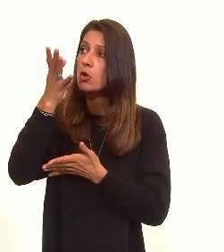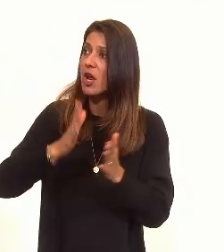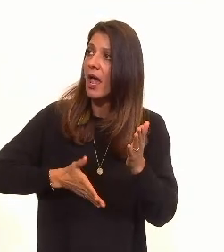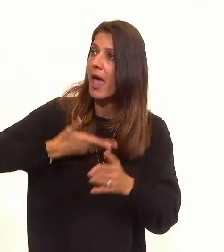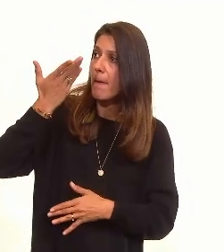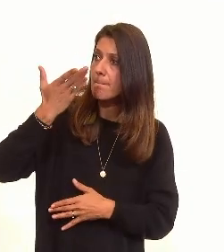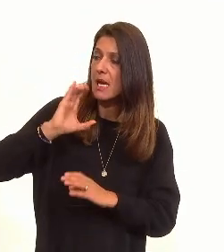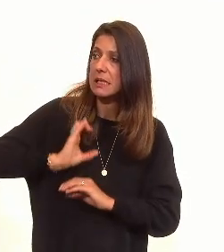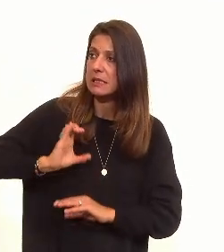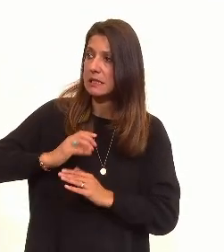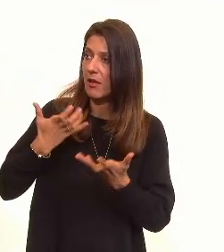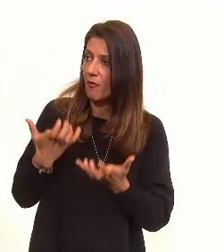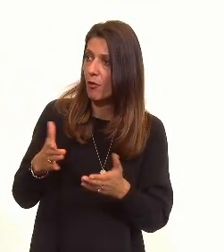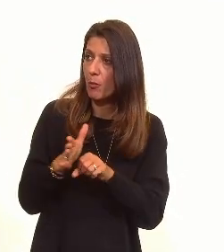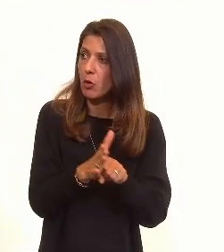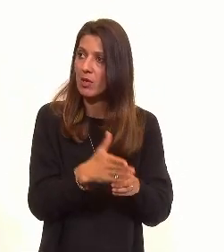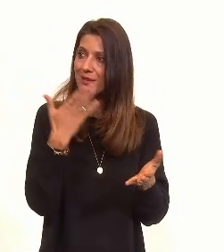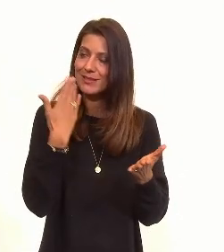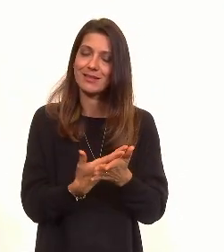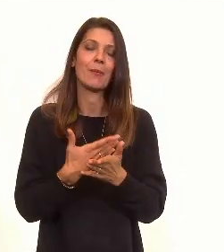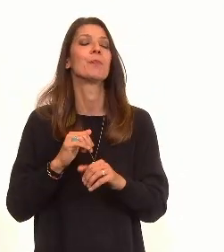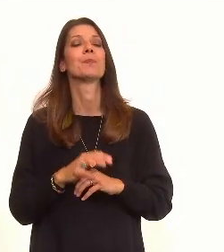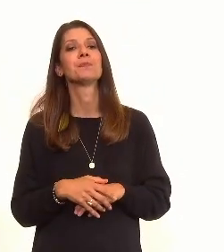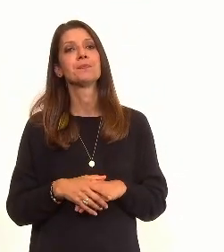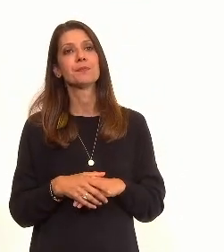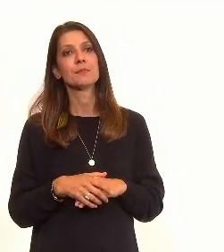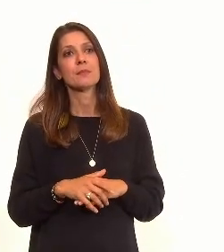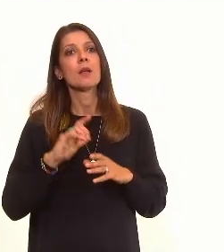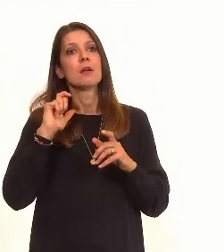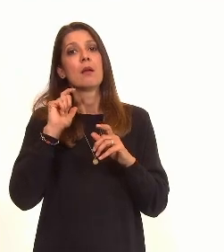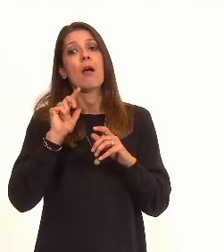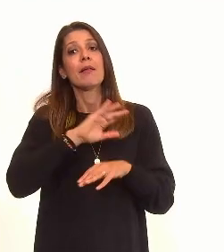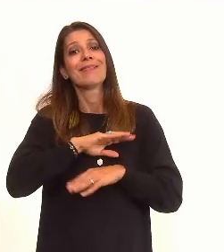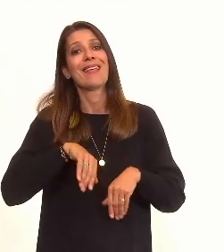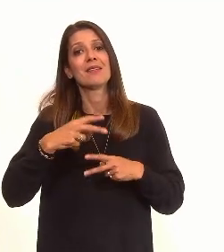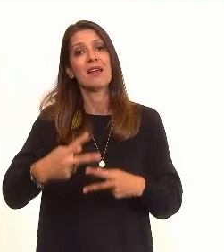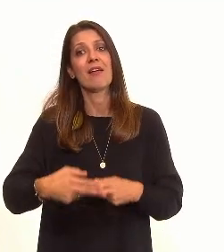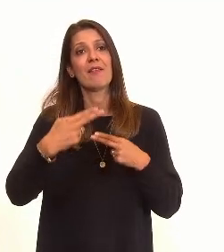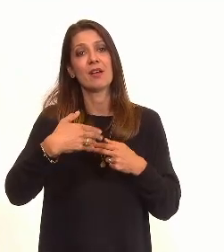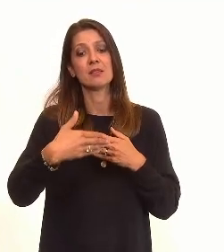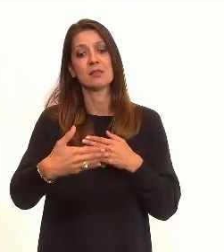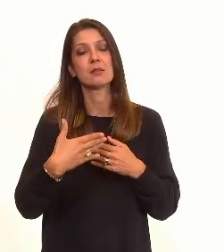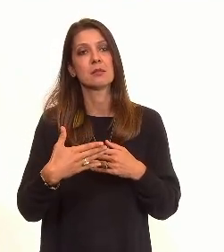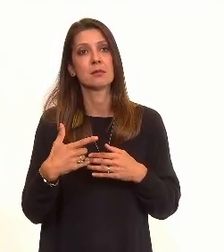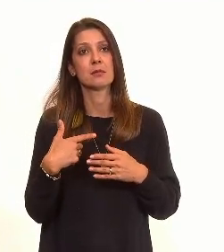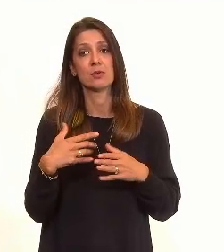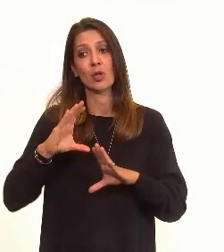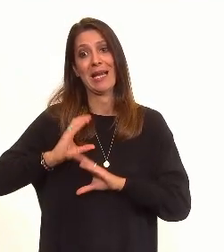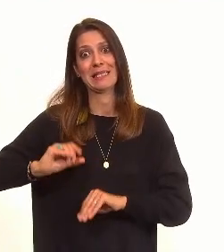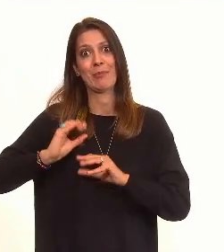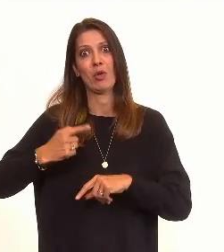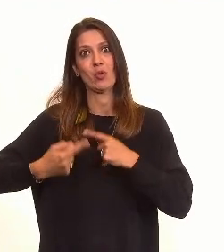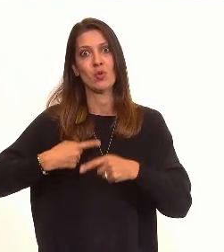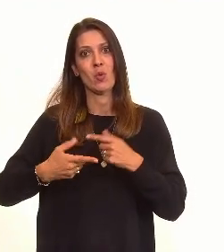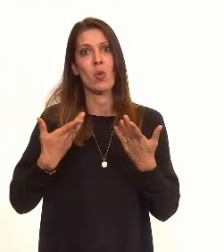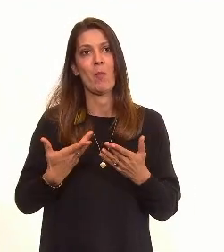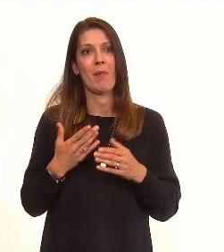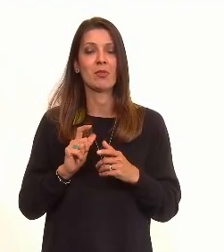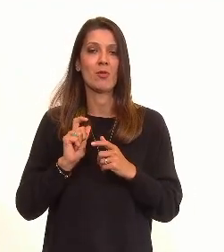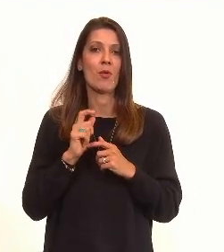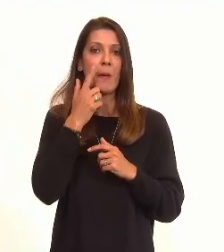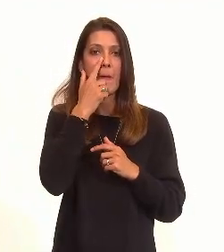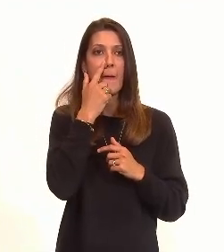déjà bien et quels étaient aujourd'hui nos points de difficulté. Et puis derrière, on s'est réunis avec des représentants des familles, avec des